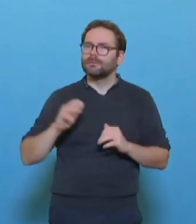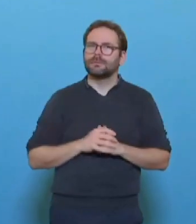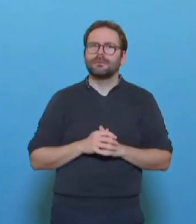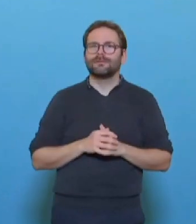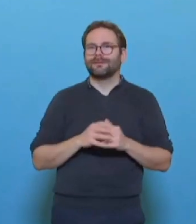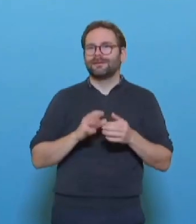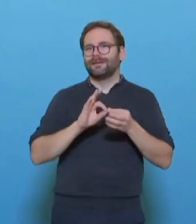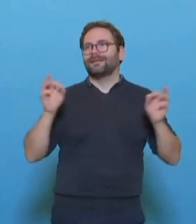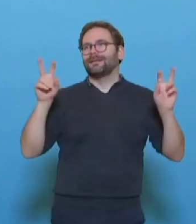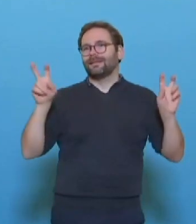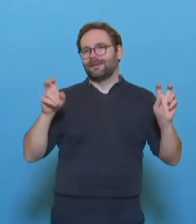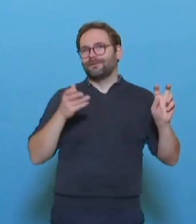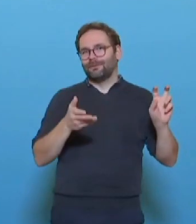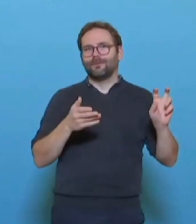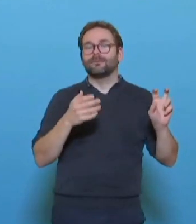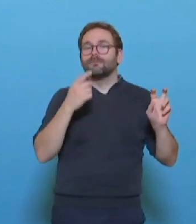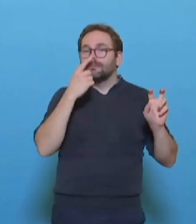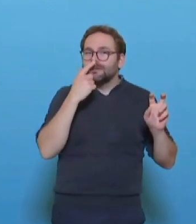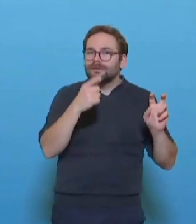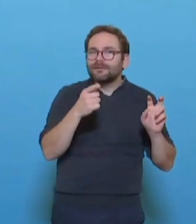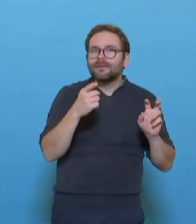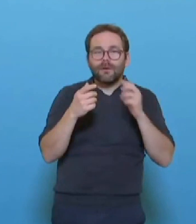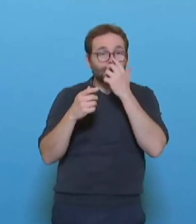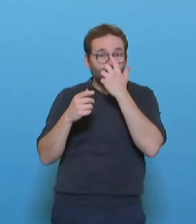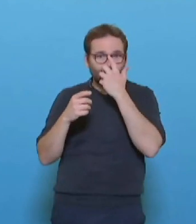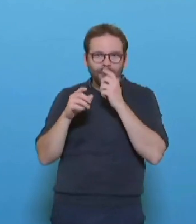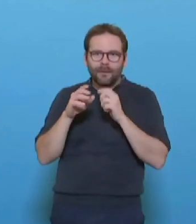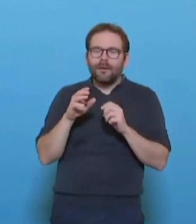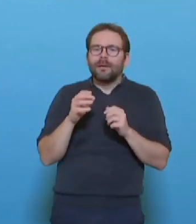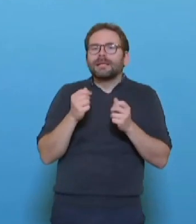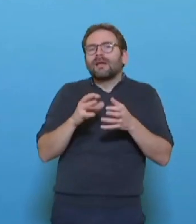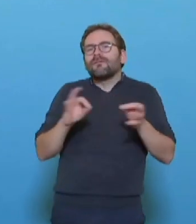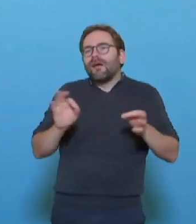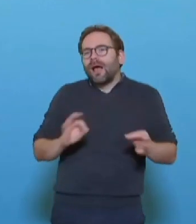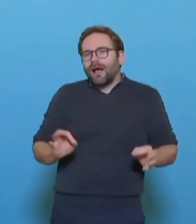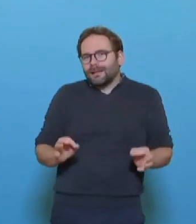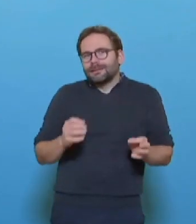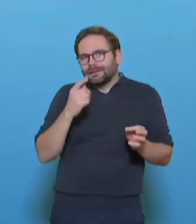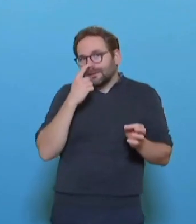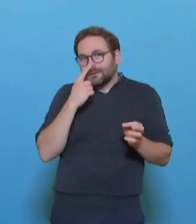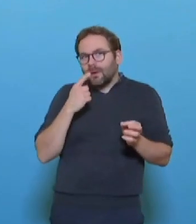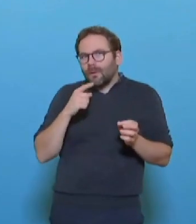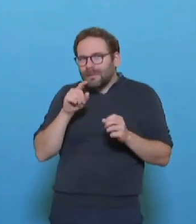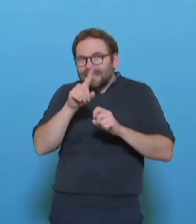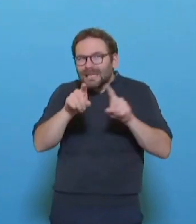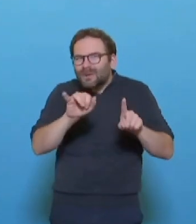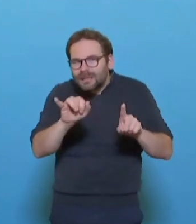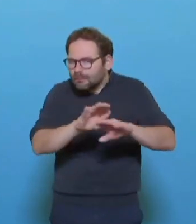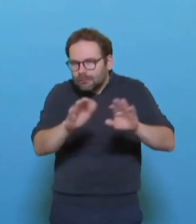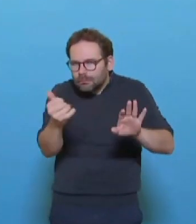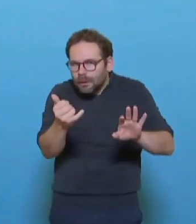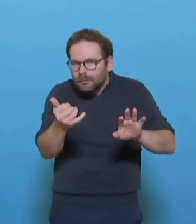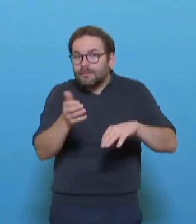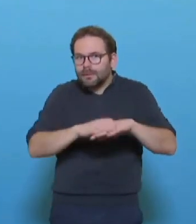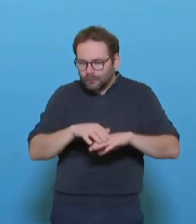Je ne vais pas vous livrer un blind test, mais je voudrais vous lire quelques phrases. Qui, d'après vous, répond à la question